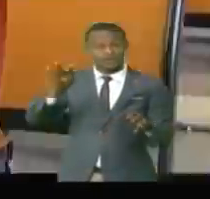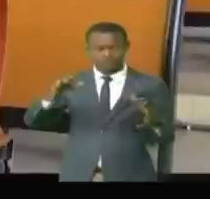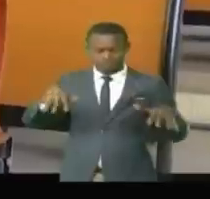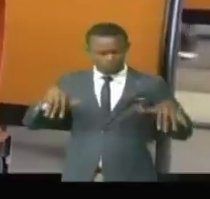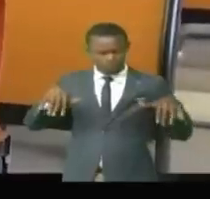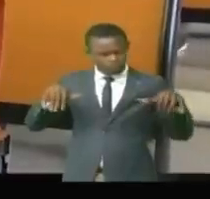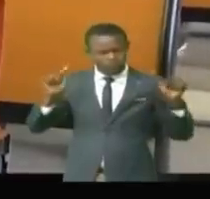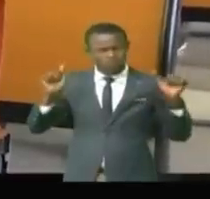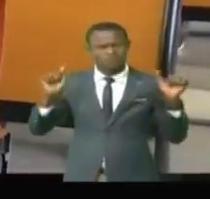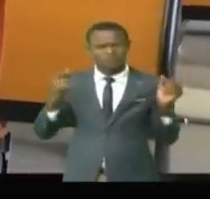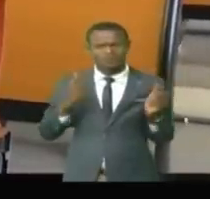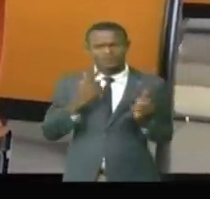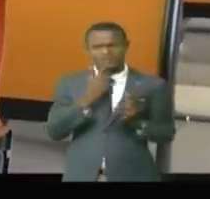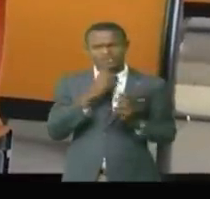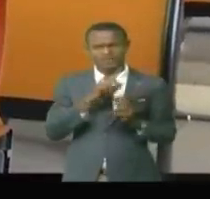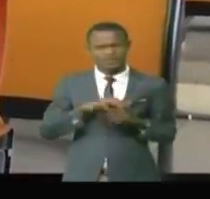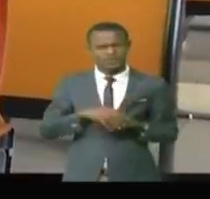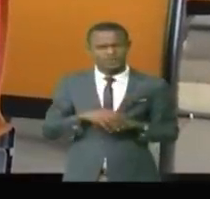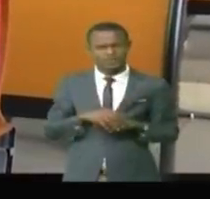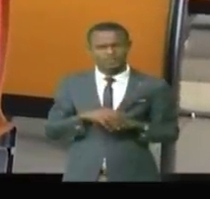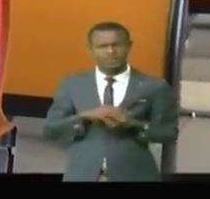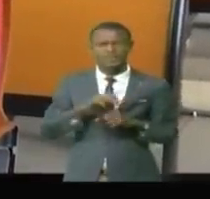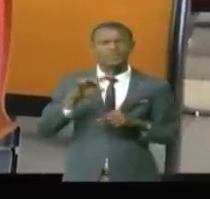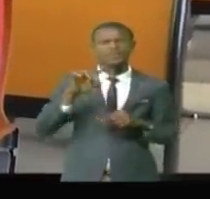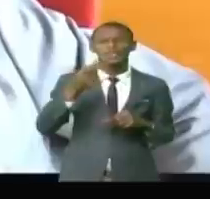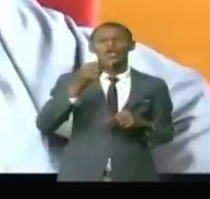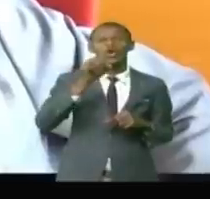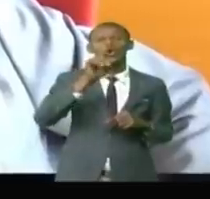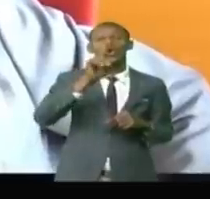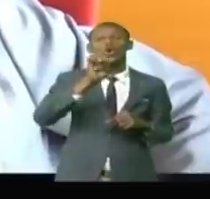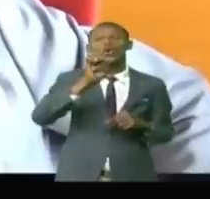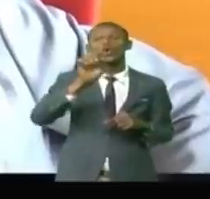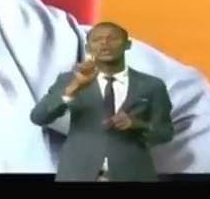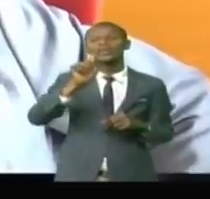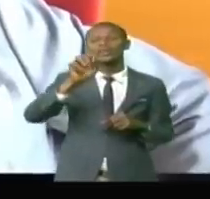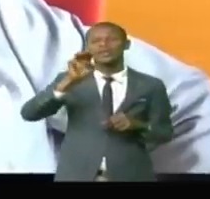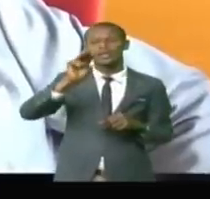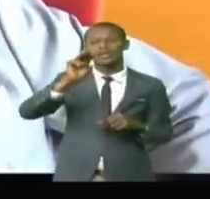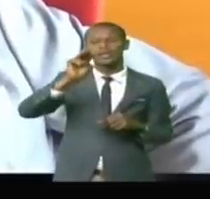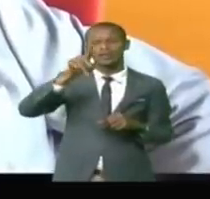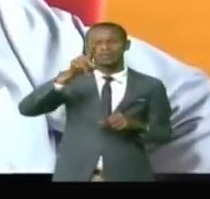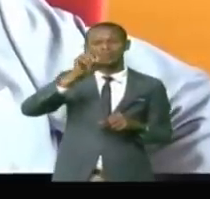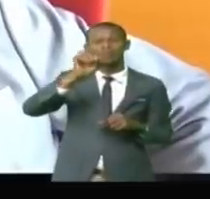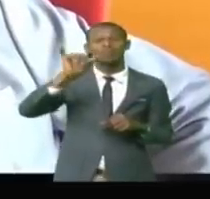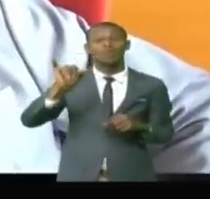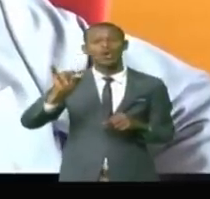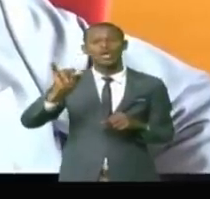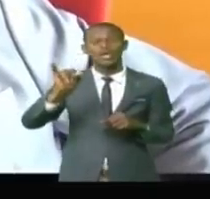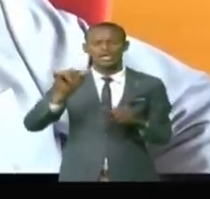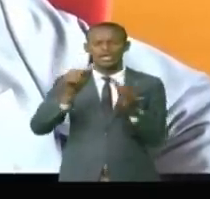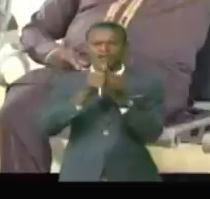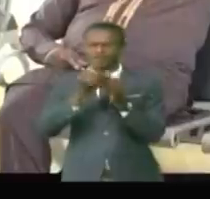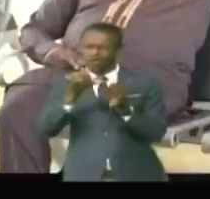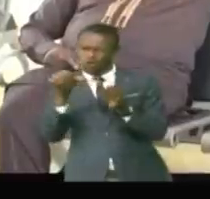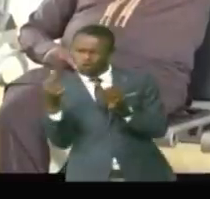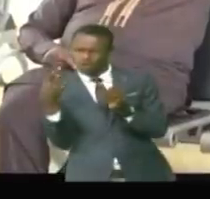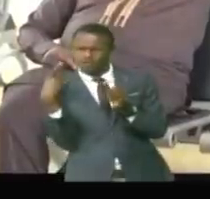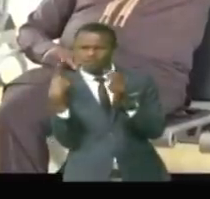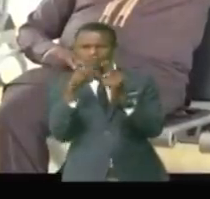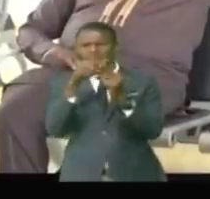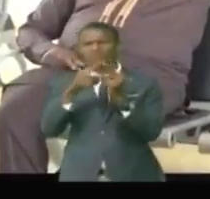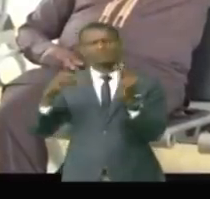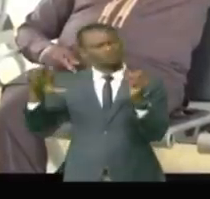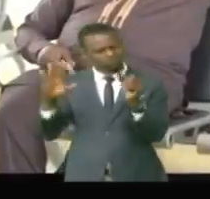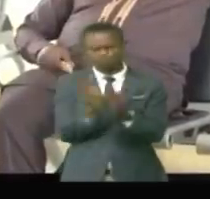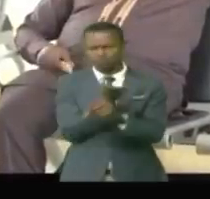l'ayant emporté, les députés Godempoi et Papi Epiana sont destitués de leurs fonctions et seront traduits en justice pour présenter